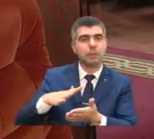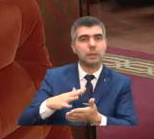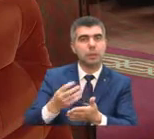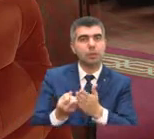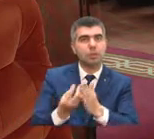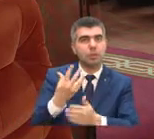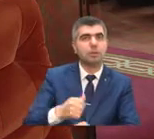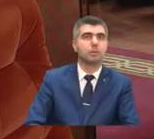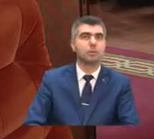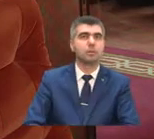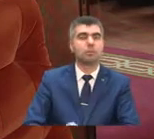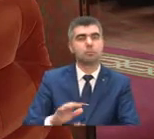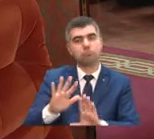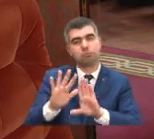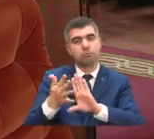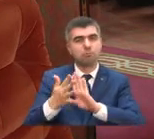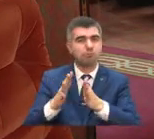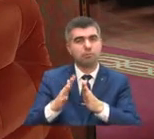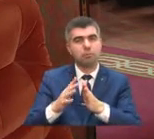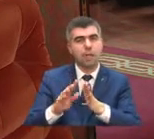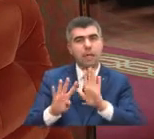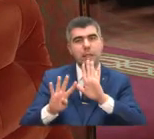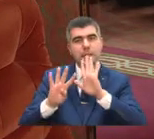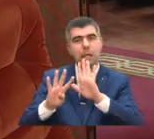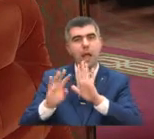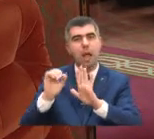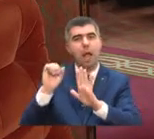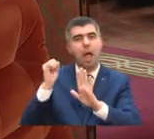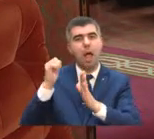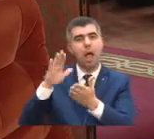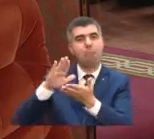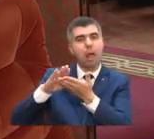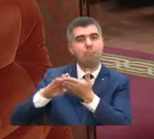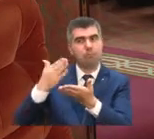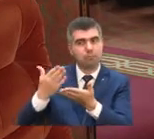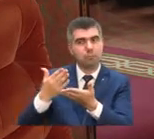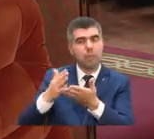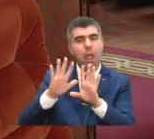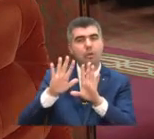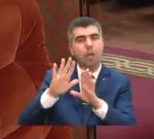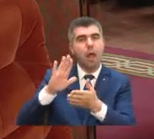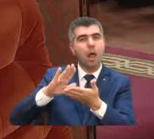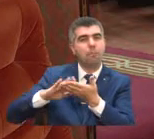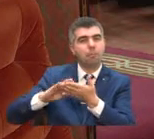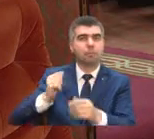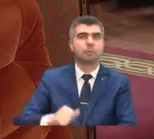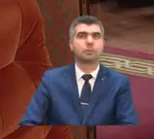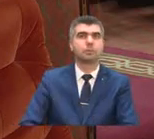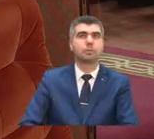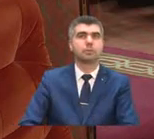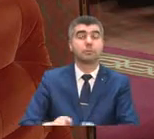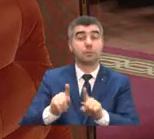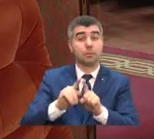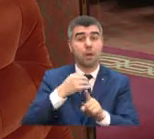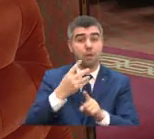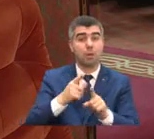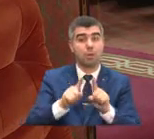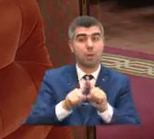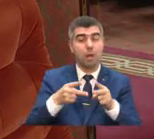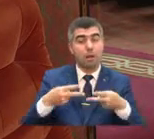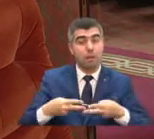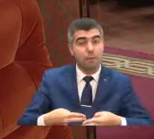في تقريبا هذه واحد 9 سنين ل 10 سنين. الهدف إحداث هذه الأقاليم هو تعميم سياسة